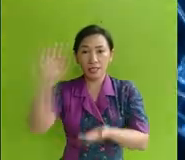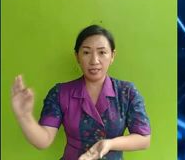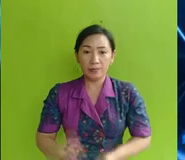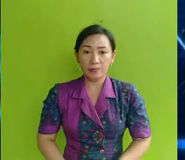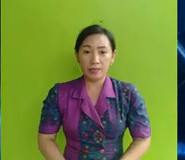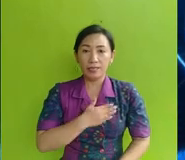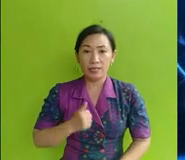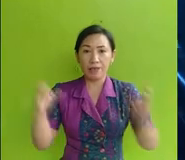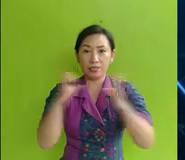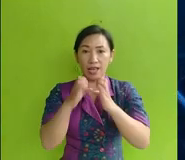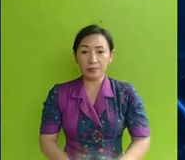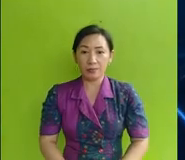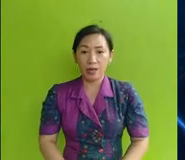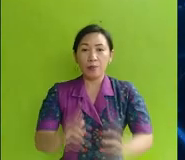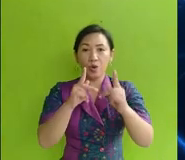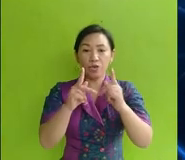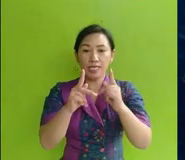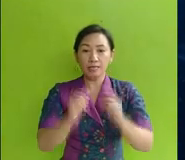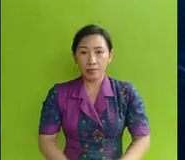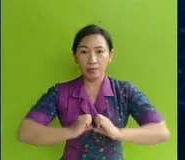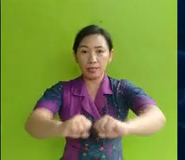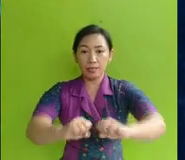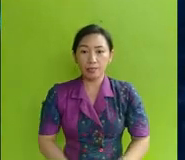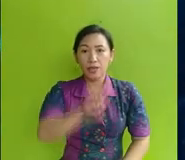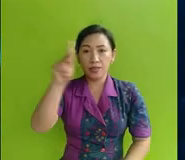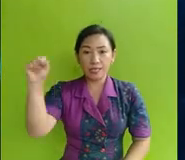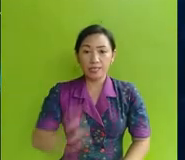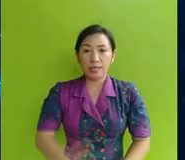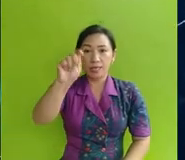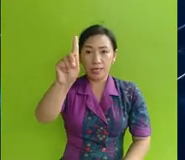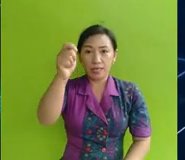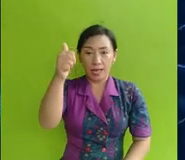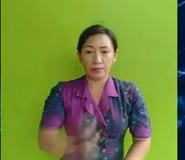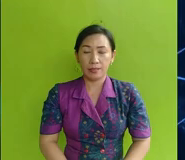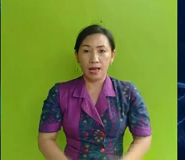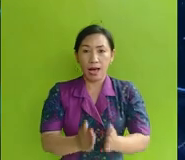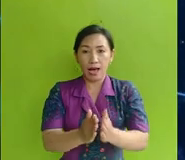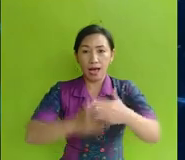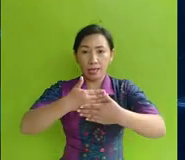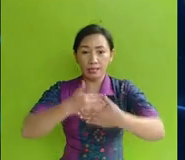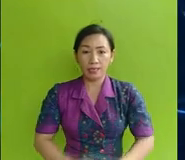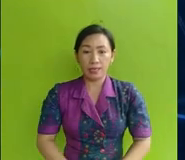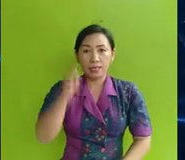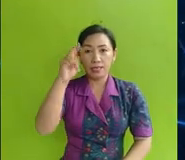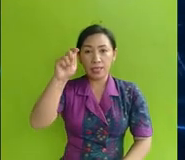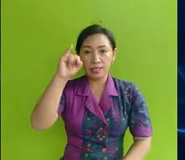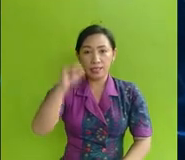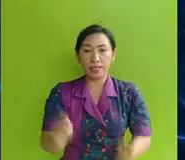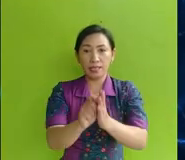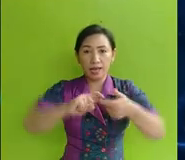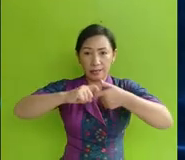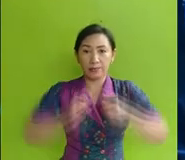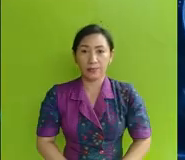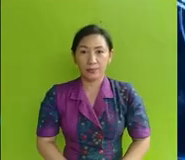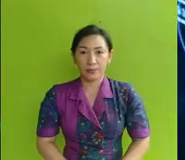yang dapat memberikan efisiensi dan efektivitas komunikasi serta verifikasi data antar